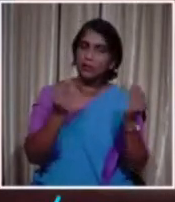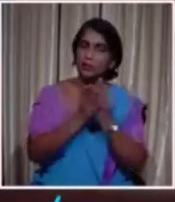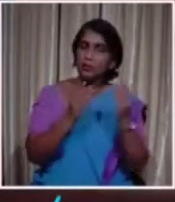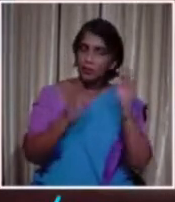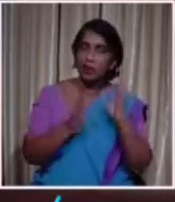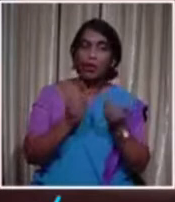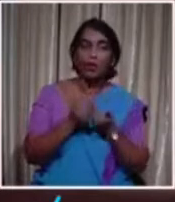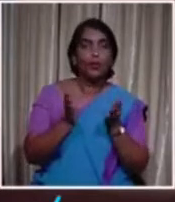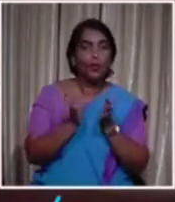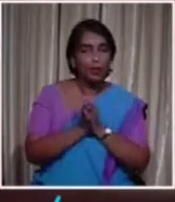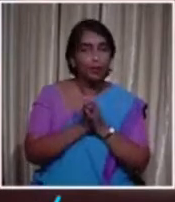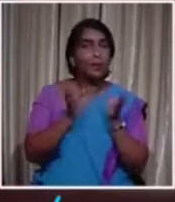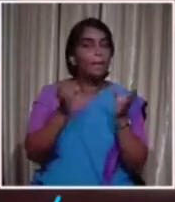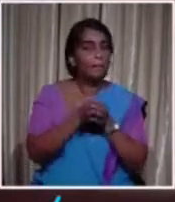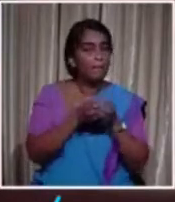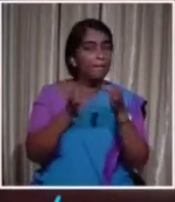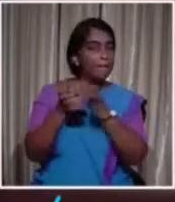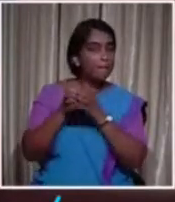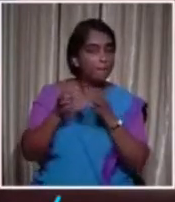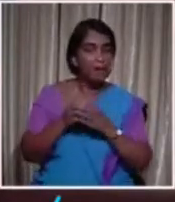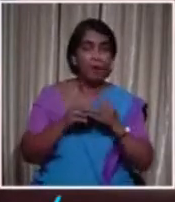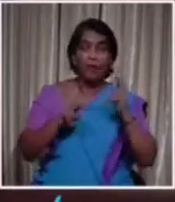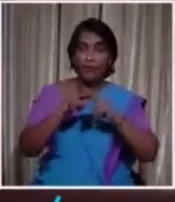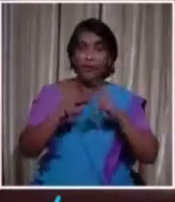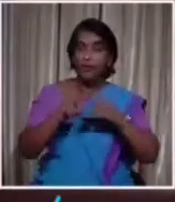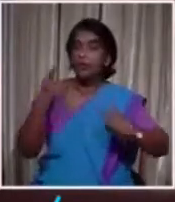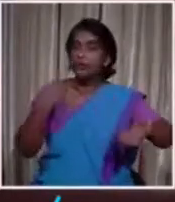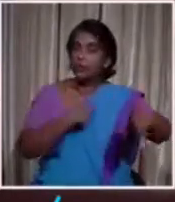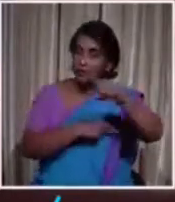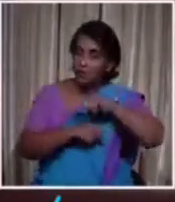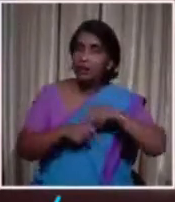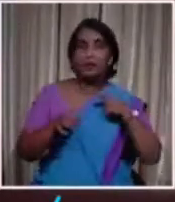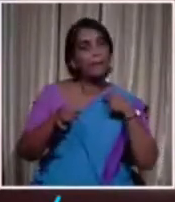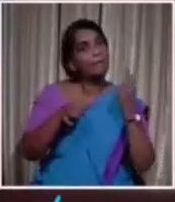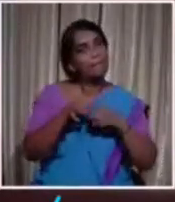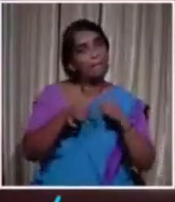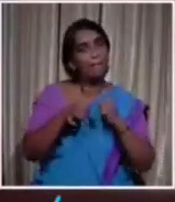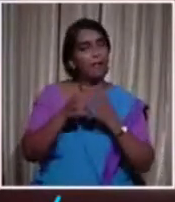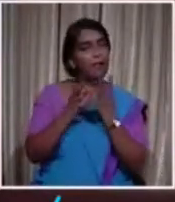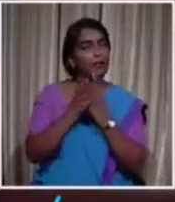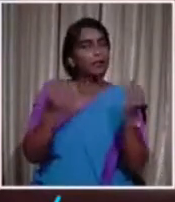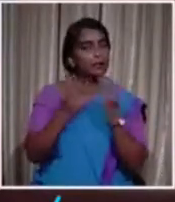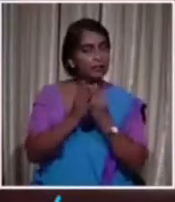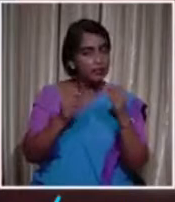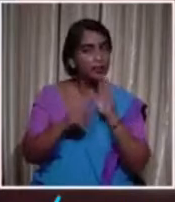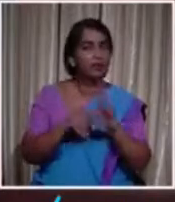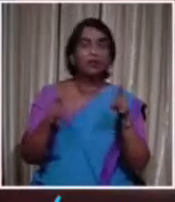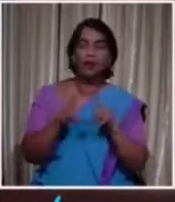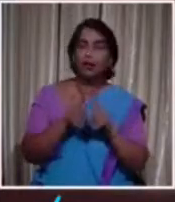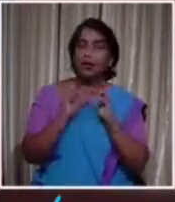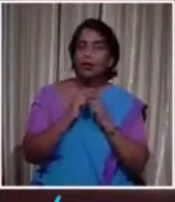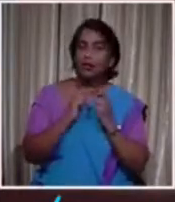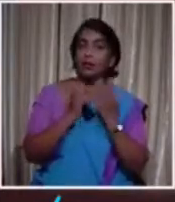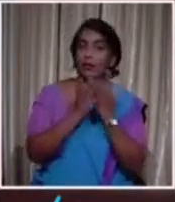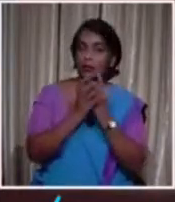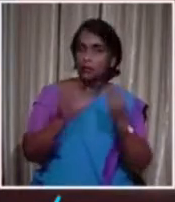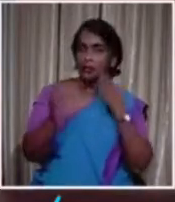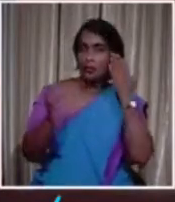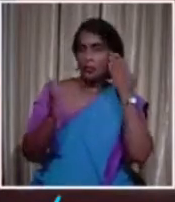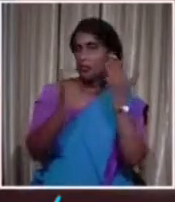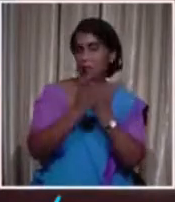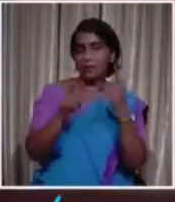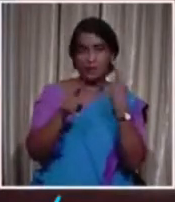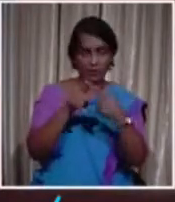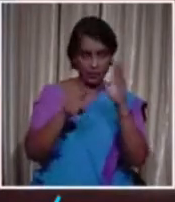තම පක්ෂයේ තම කණ්ඩායමේ තම සගයන්ගේ ප්‍රශ්න විසඳා ගැනීම සඳහා අර්බුදය පාවිච්චි කරන එක විතරයි අපිට